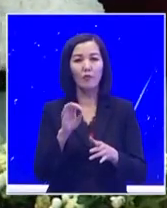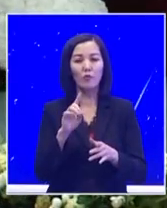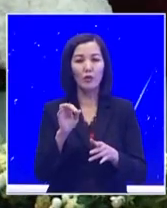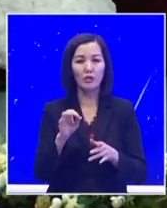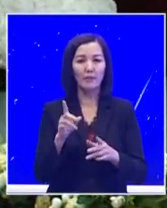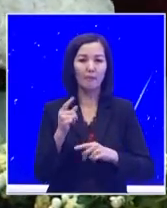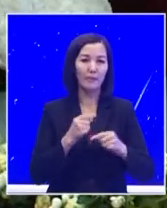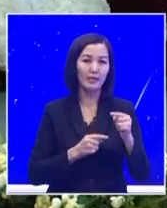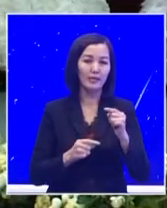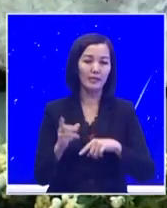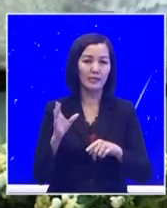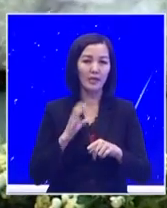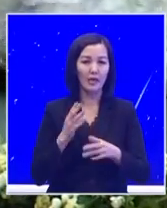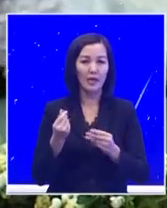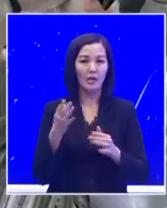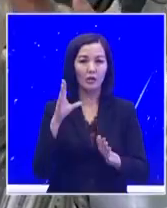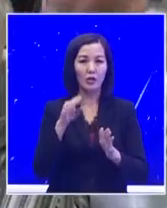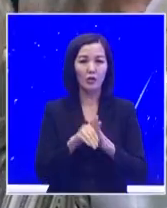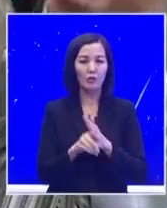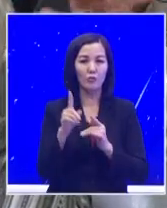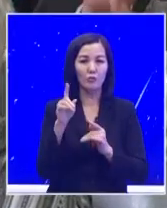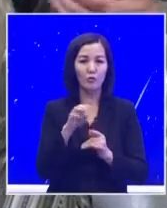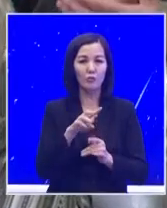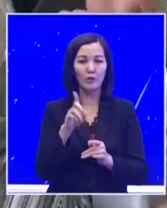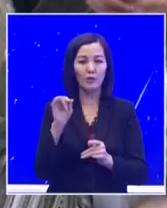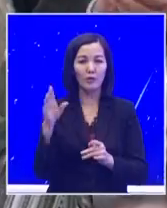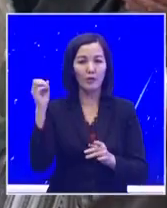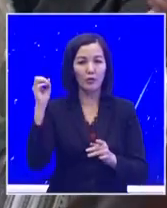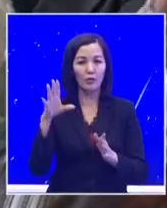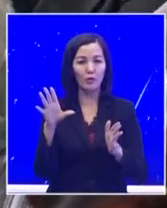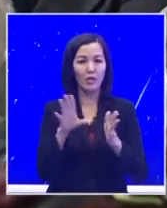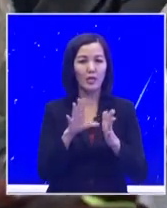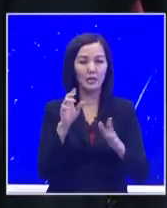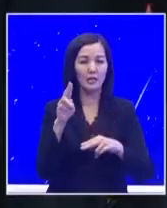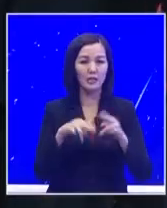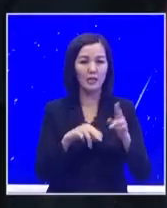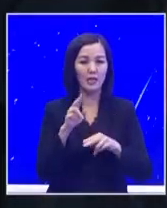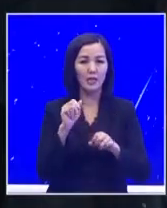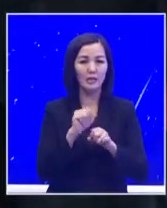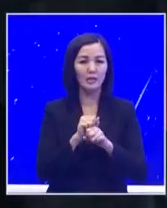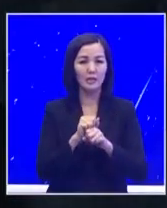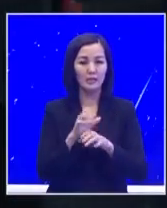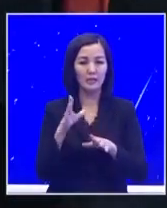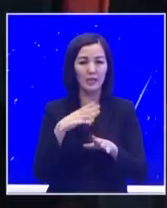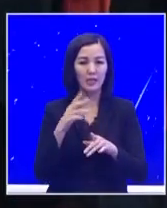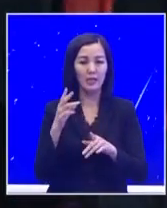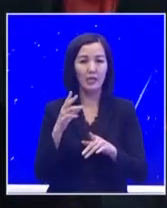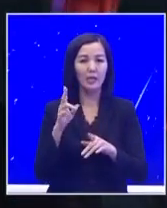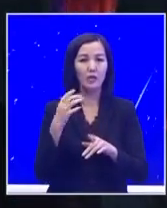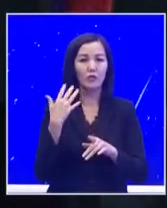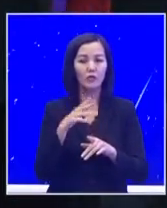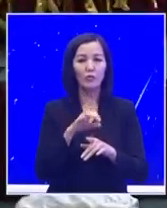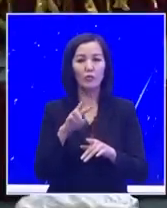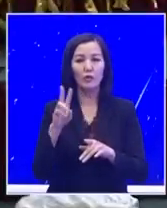бизнес өкілдері Қапшағайға инвестиция құйып, 100 мегаватт күн электр станциясын салғантын, шашуына 250 миллион